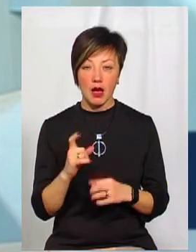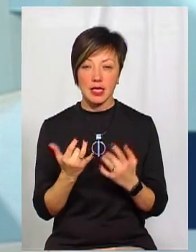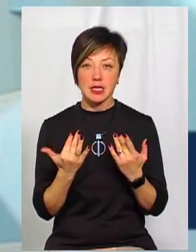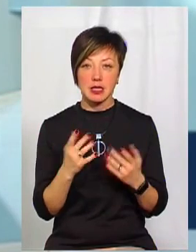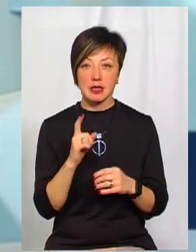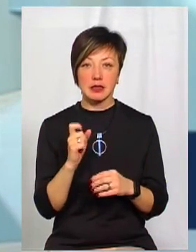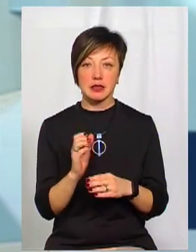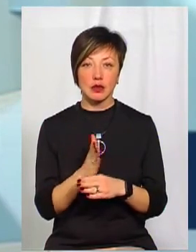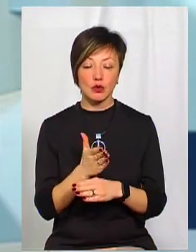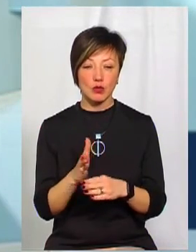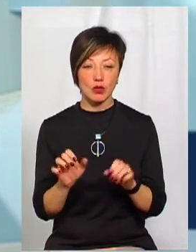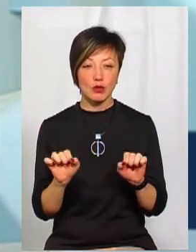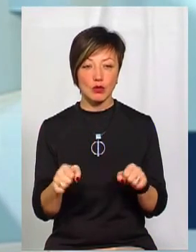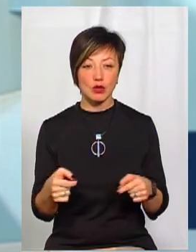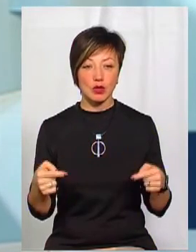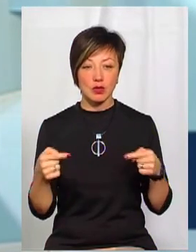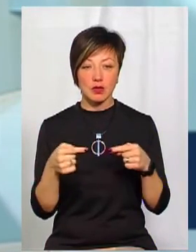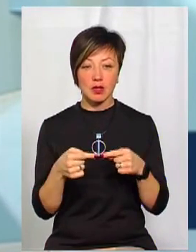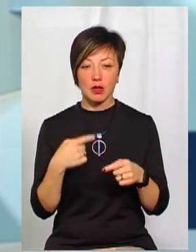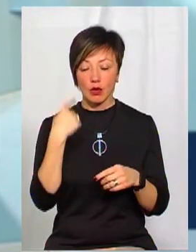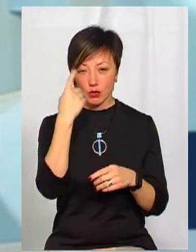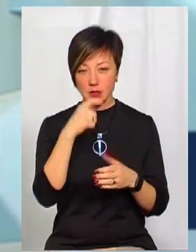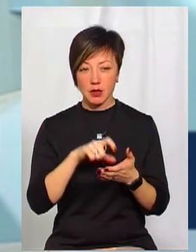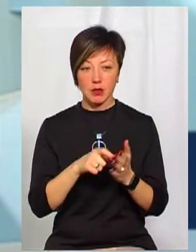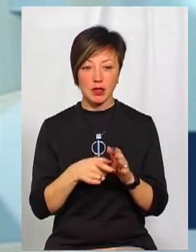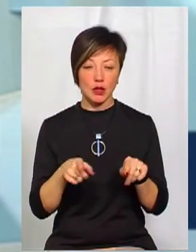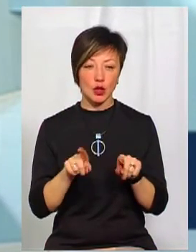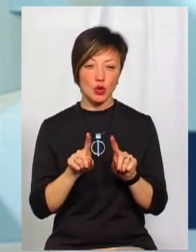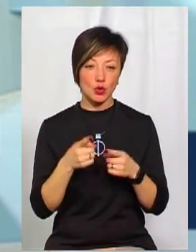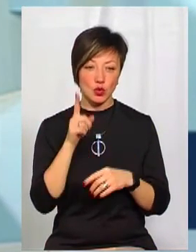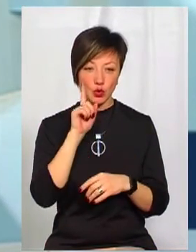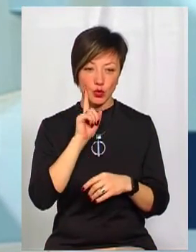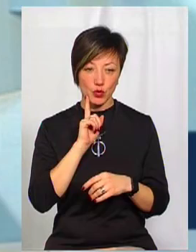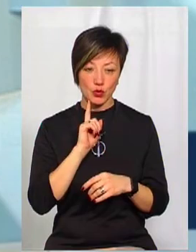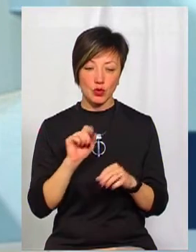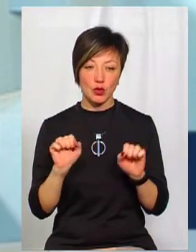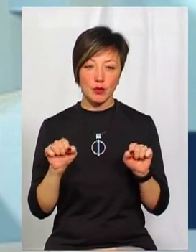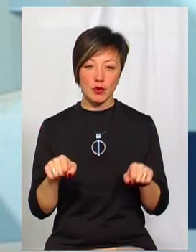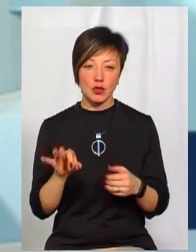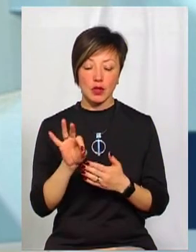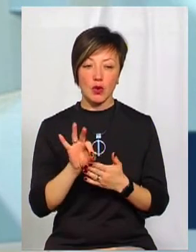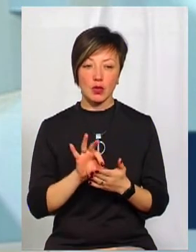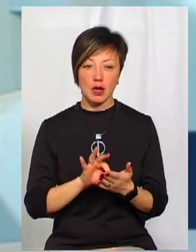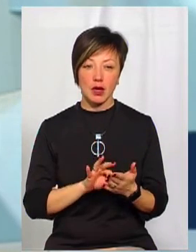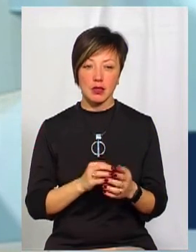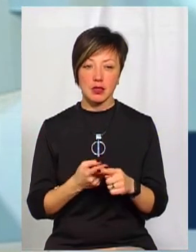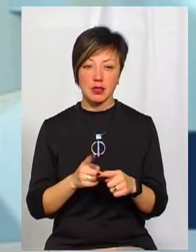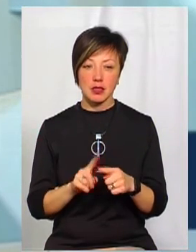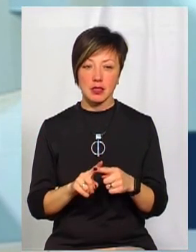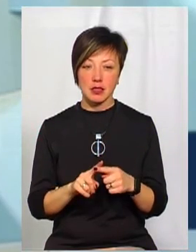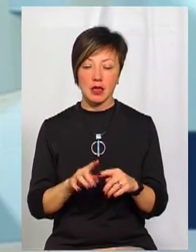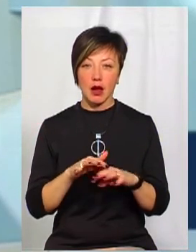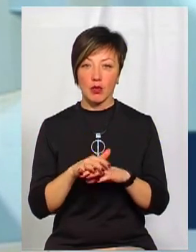за розподіл, можна взнати в особистих кабінетах, дуже зручно. Можна одразу ці